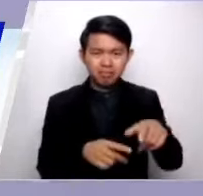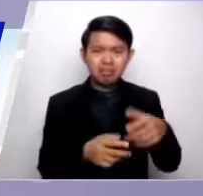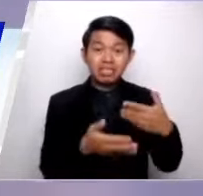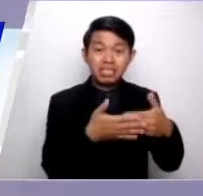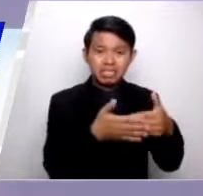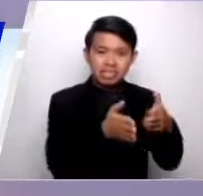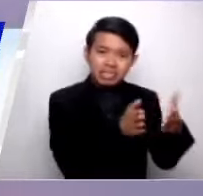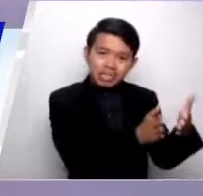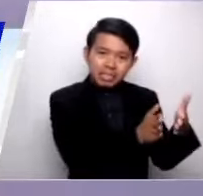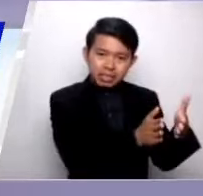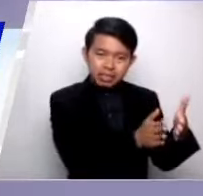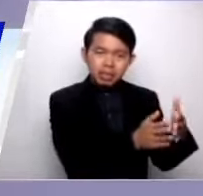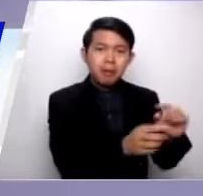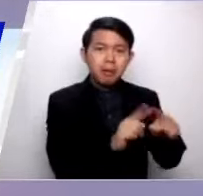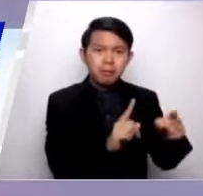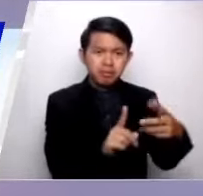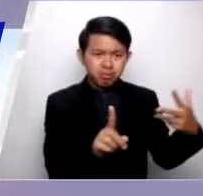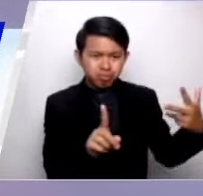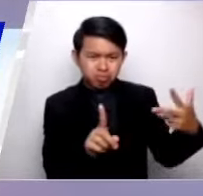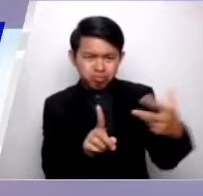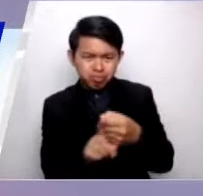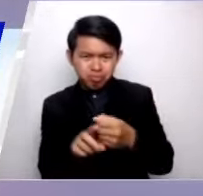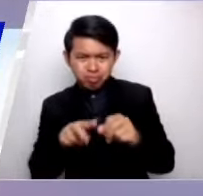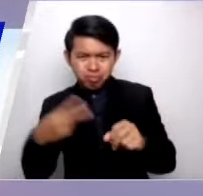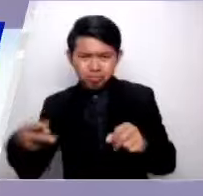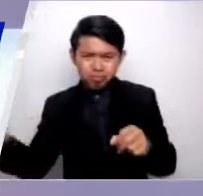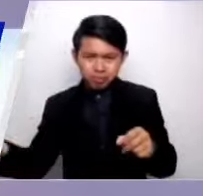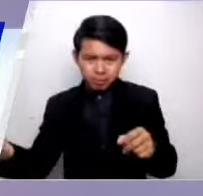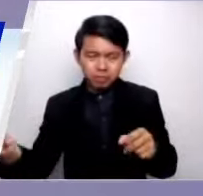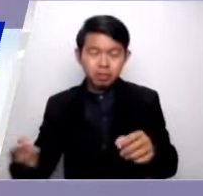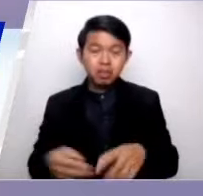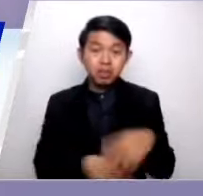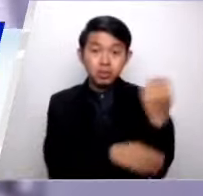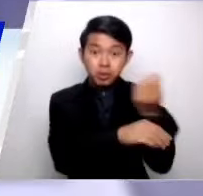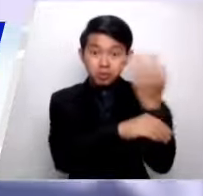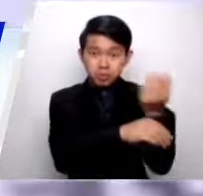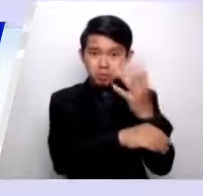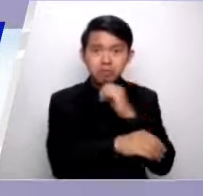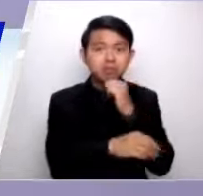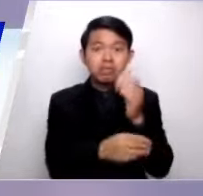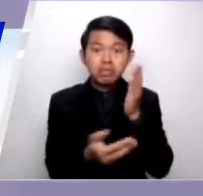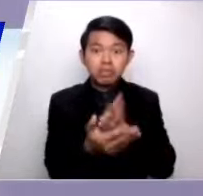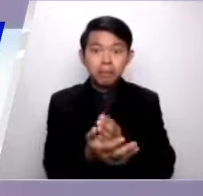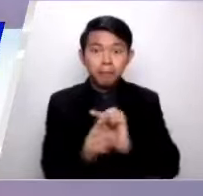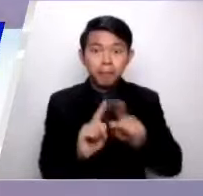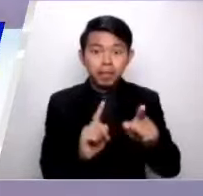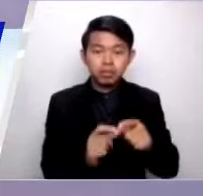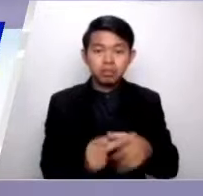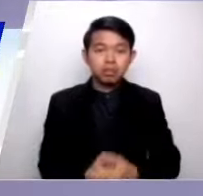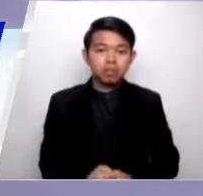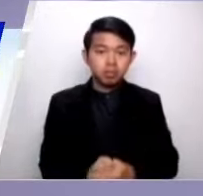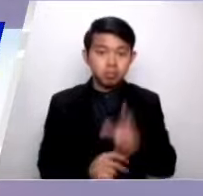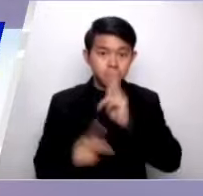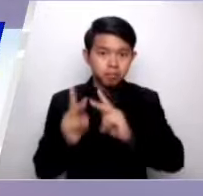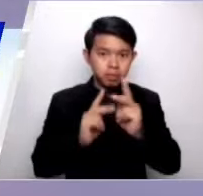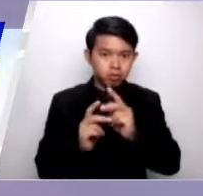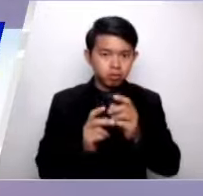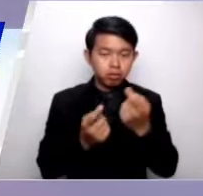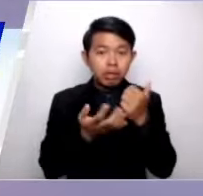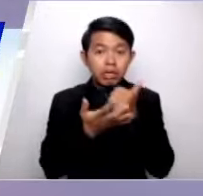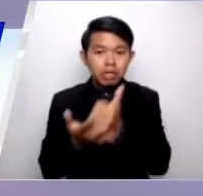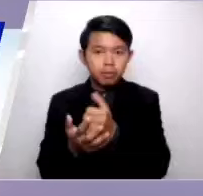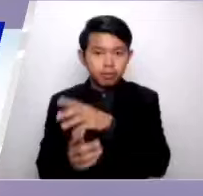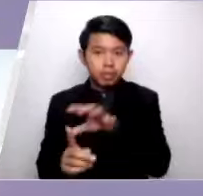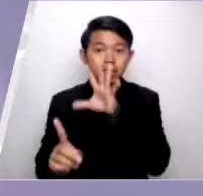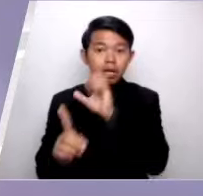tindahan. Hindi huminto ang ambulansya pero na-corner ito ng mga bystander. Napag-alaman na lasing ang driver na hawak na